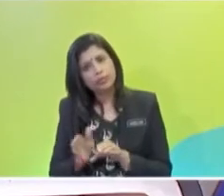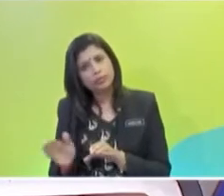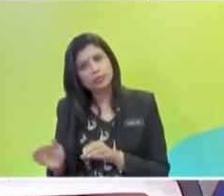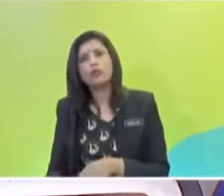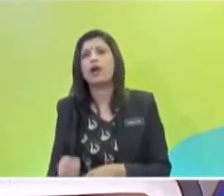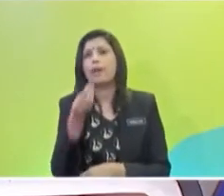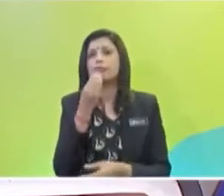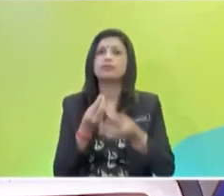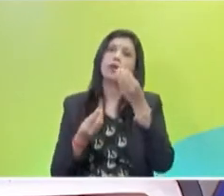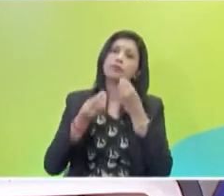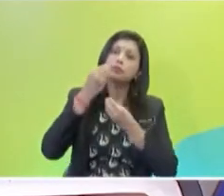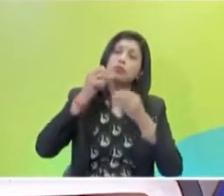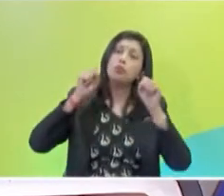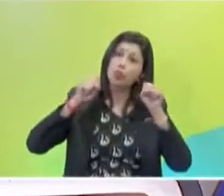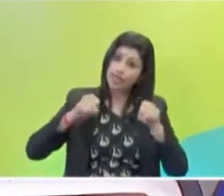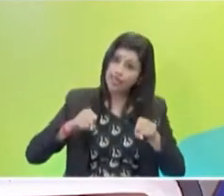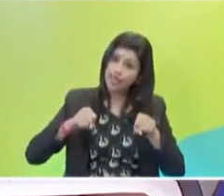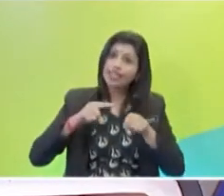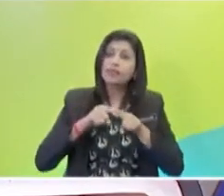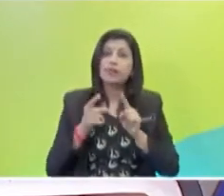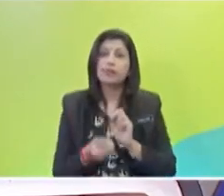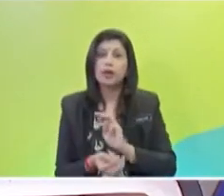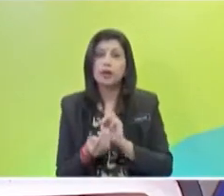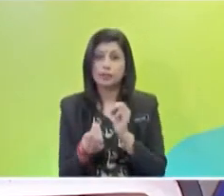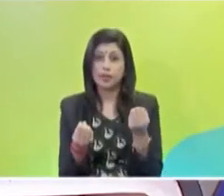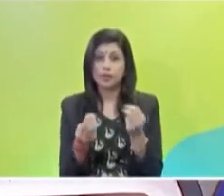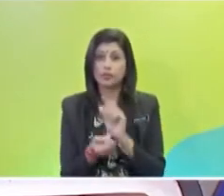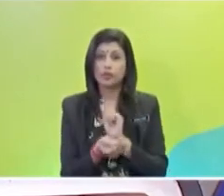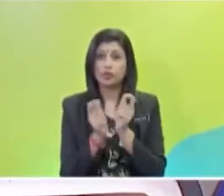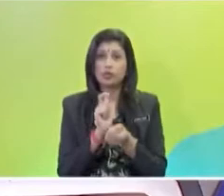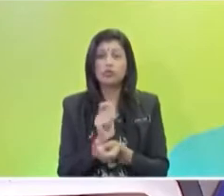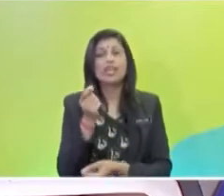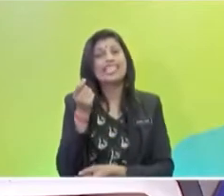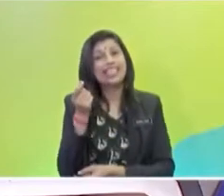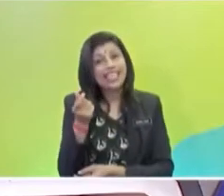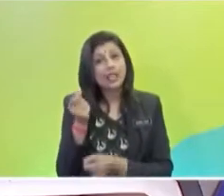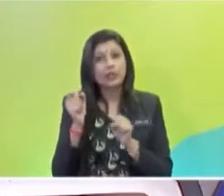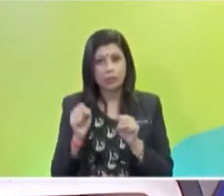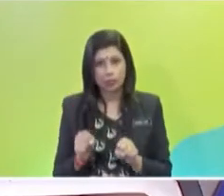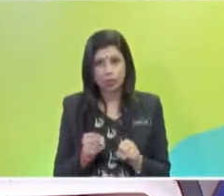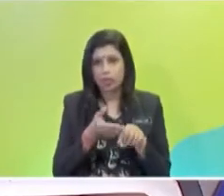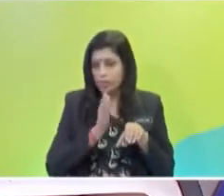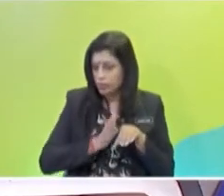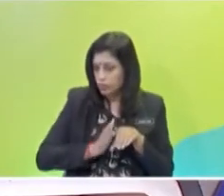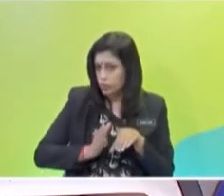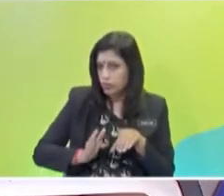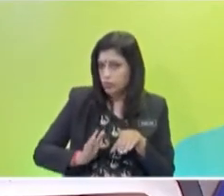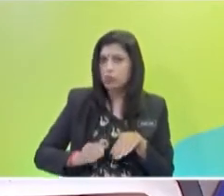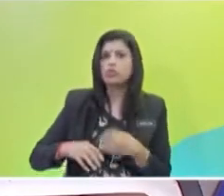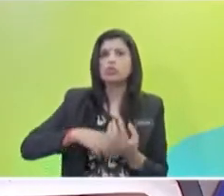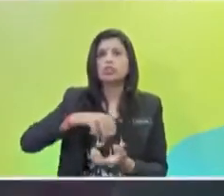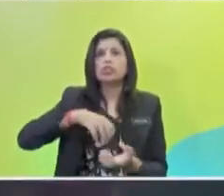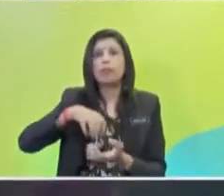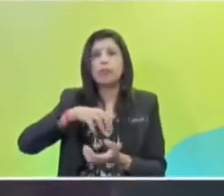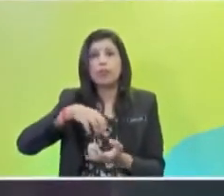istimewa, dan kita boleh jadikan dia satu makanan baru. Jadi kita nak buat rojak